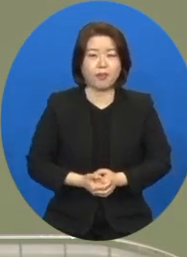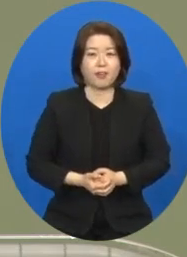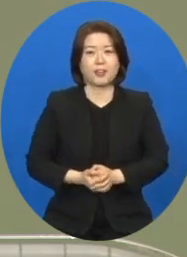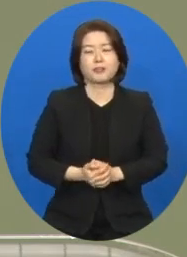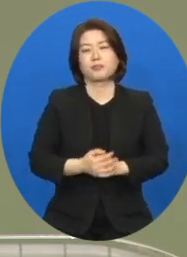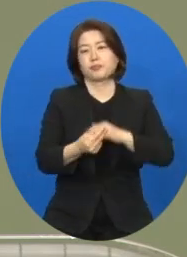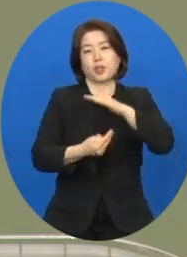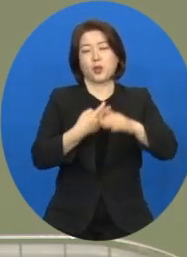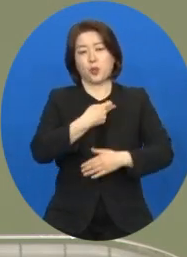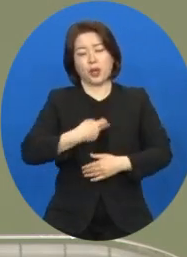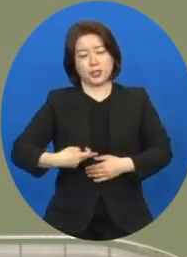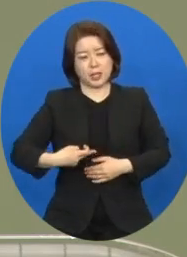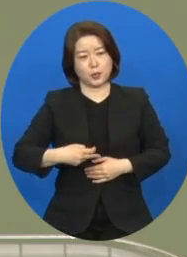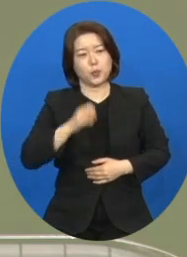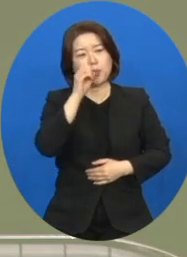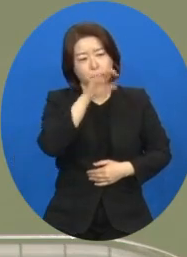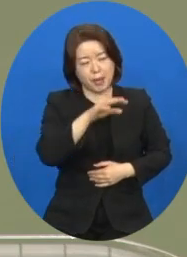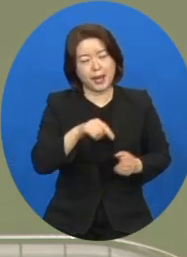요한사도가 그렇게 말한 이유는